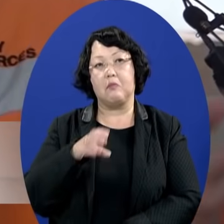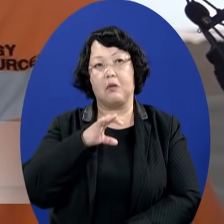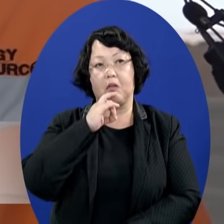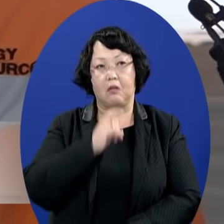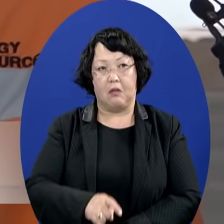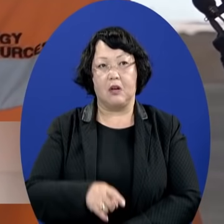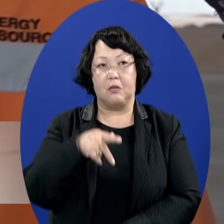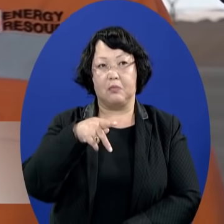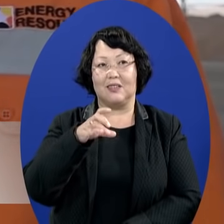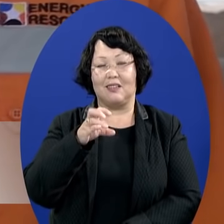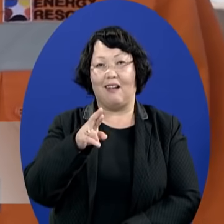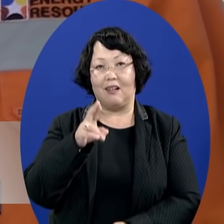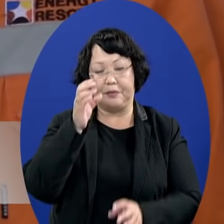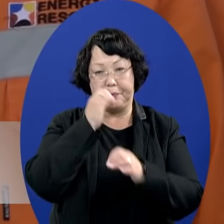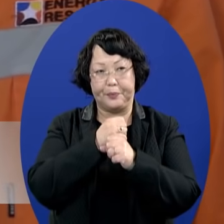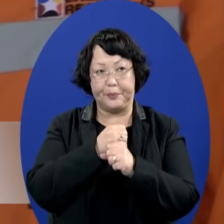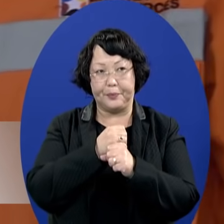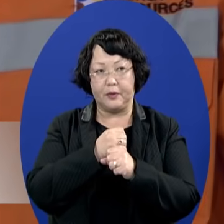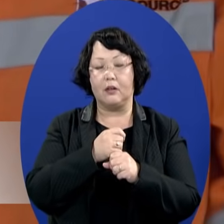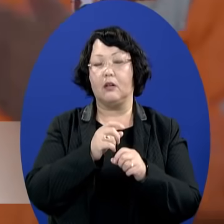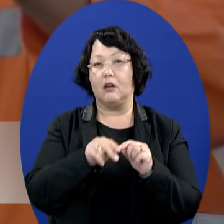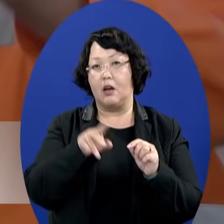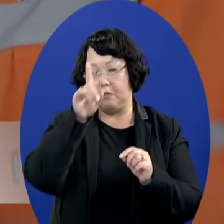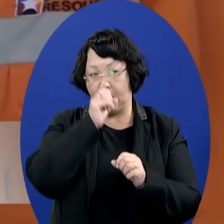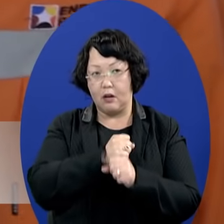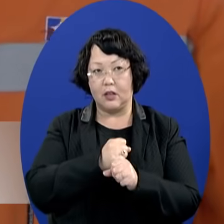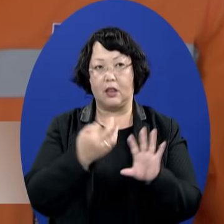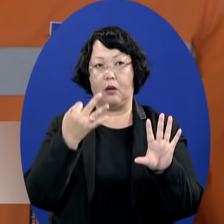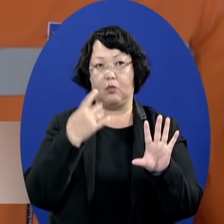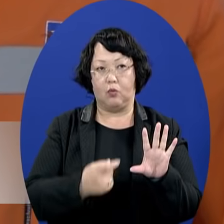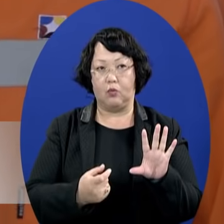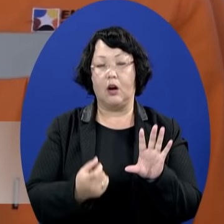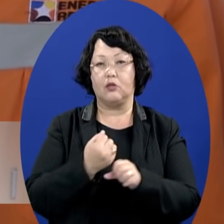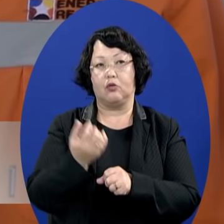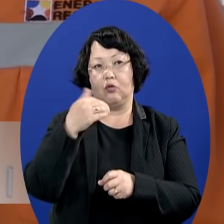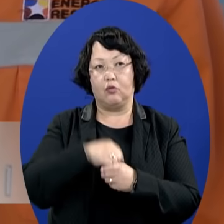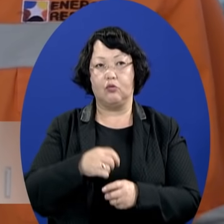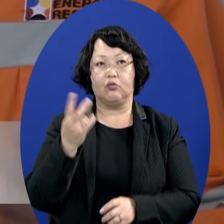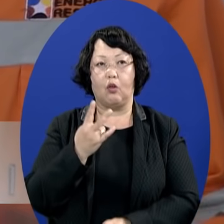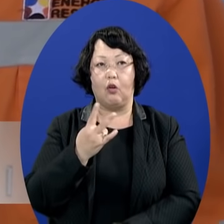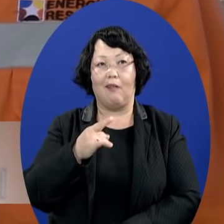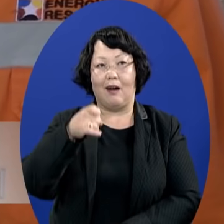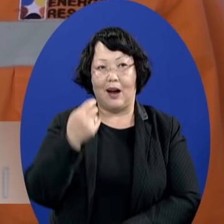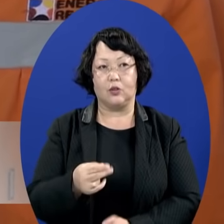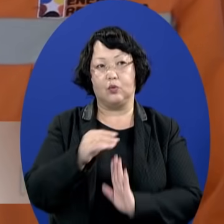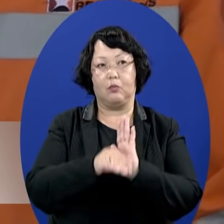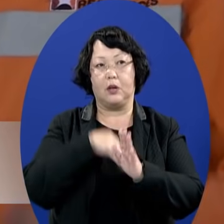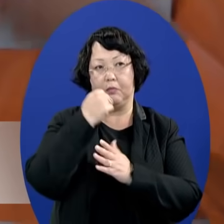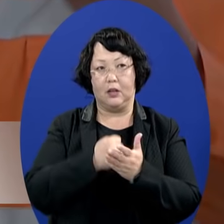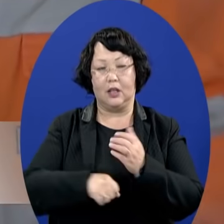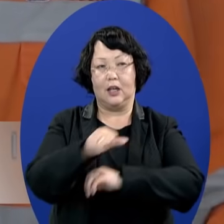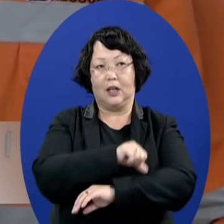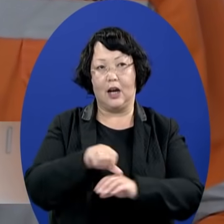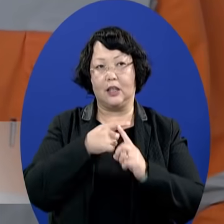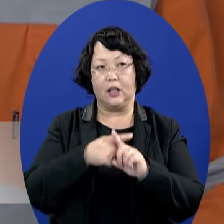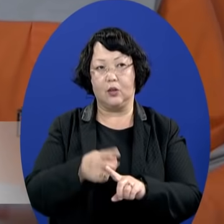бомбтод PCR шинжилгээний төхөөрөмжийг нэвтрүүлж эмч эмнэлгийн ажилтан 8 хүний орон тог шийдэж өгөх мөн ногоон гарц журмыг батлах зэрэг бомбын үйл